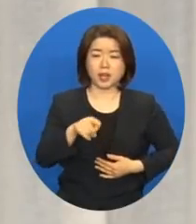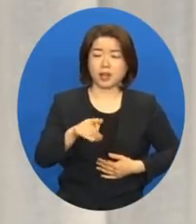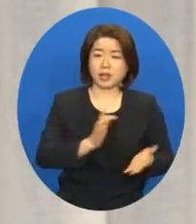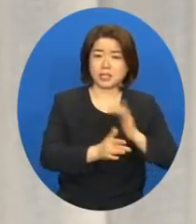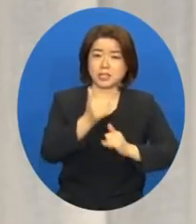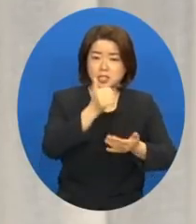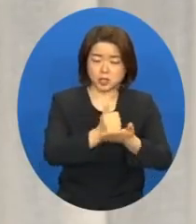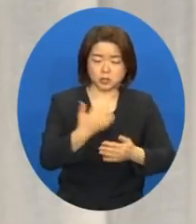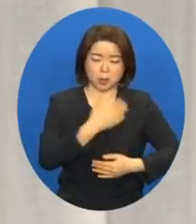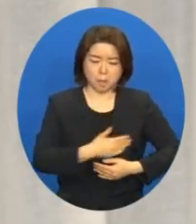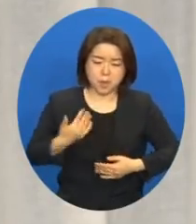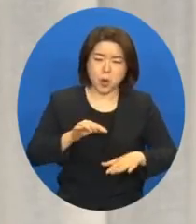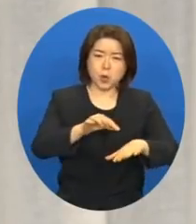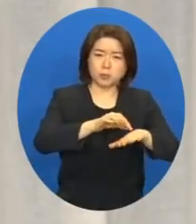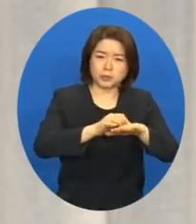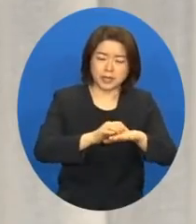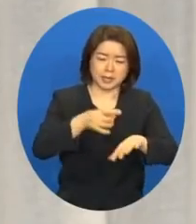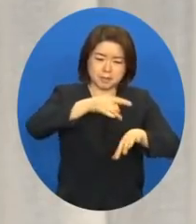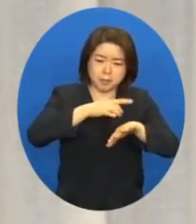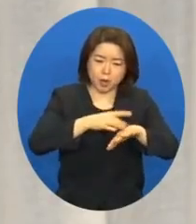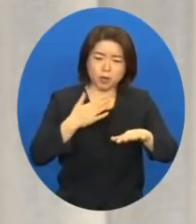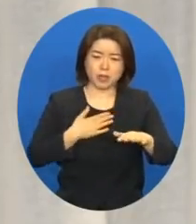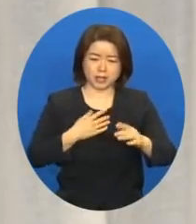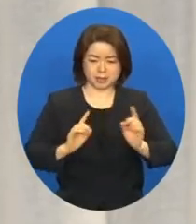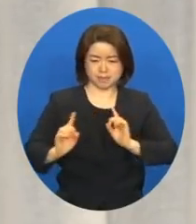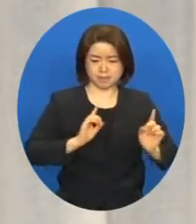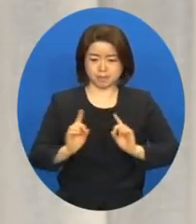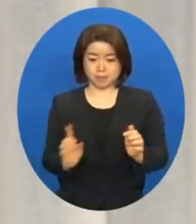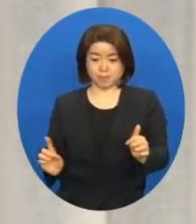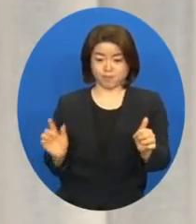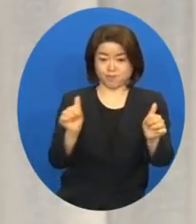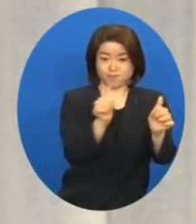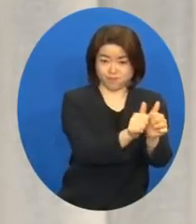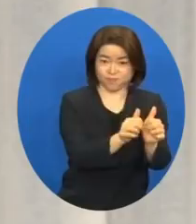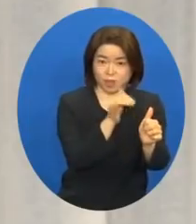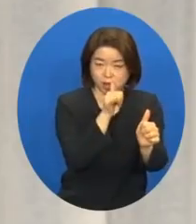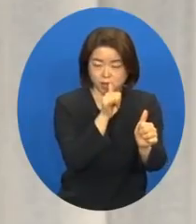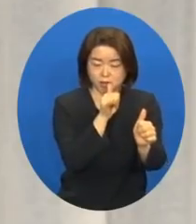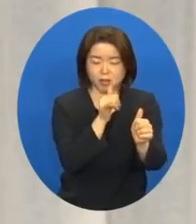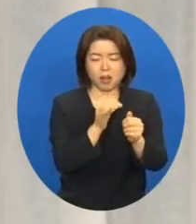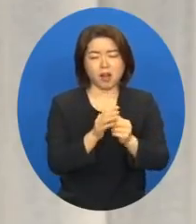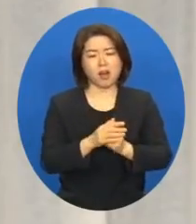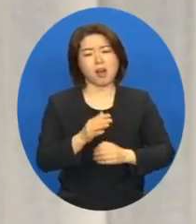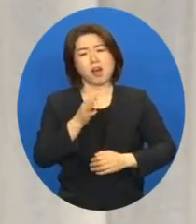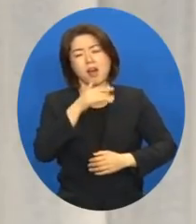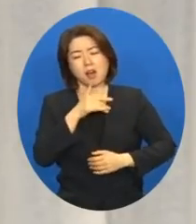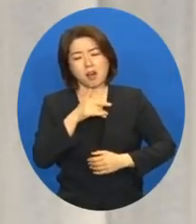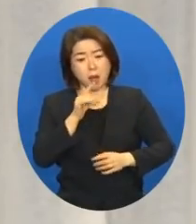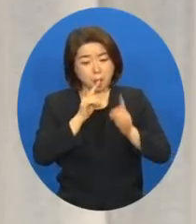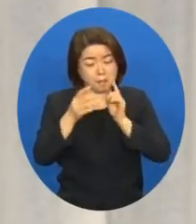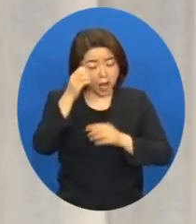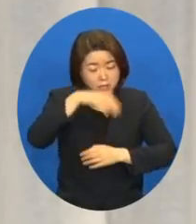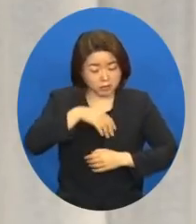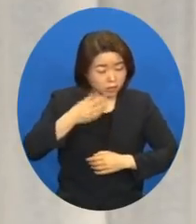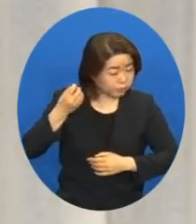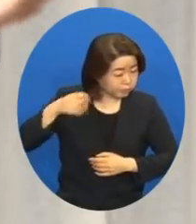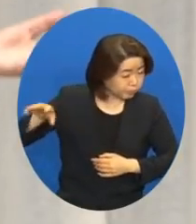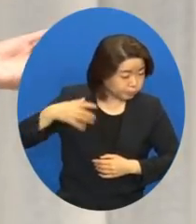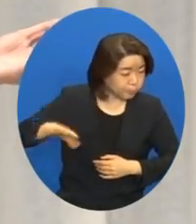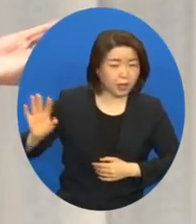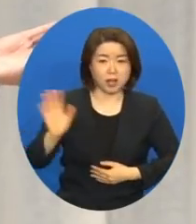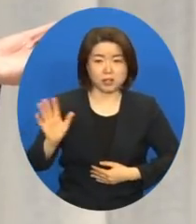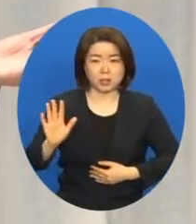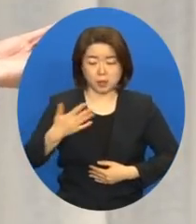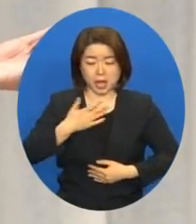몸과 살과 뼈의 한 지체이구나. 그는 말씀을 그냥 보고 지나간 게 아닙니다.